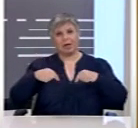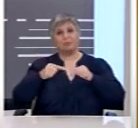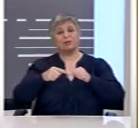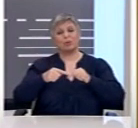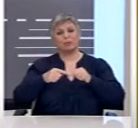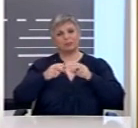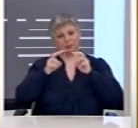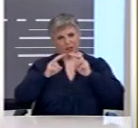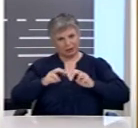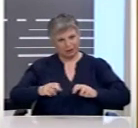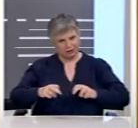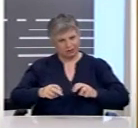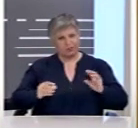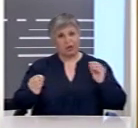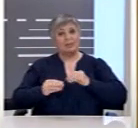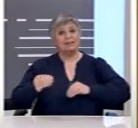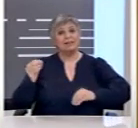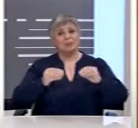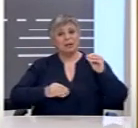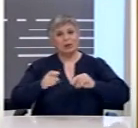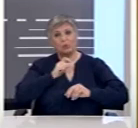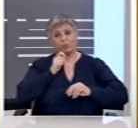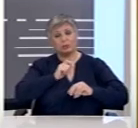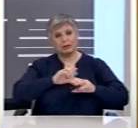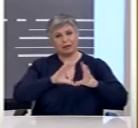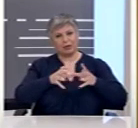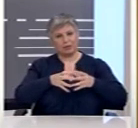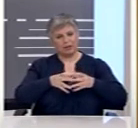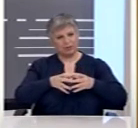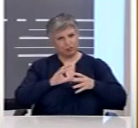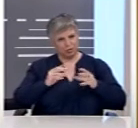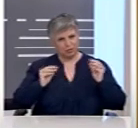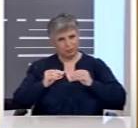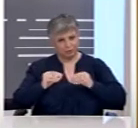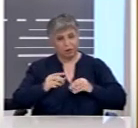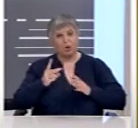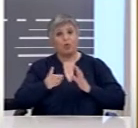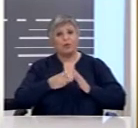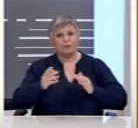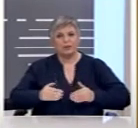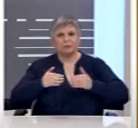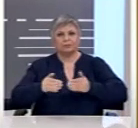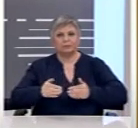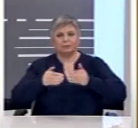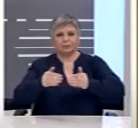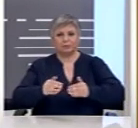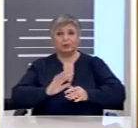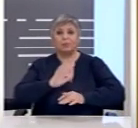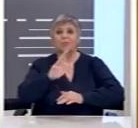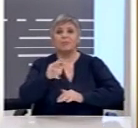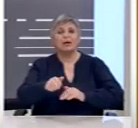κομμάτων, δίνονται δύο παρατάσεις και εντός διετίας, στις 31 Δεκάτου του